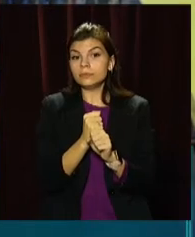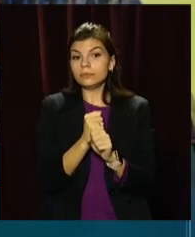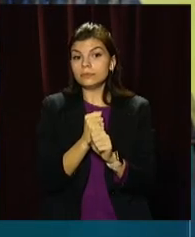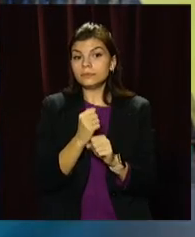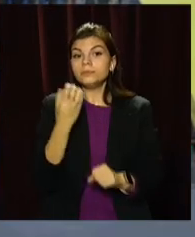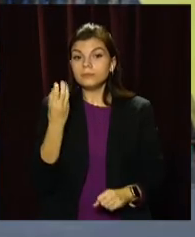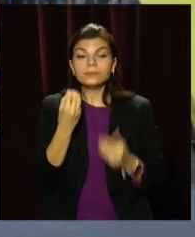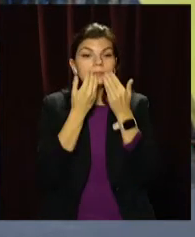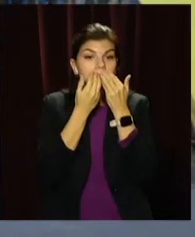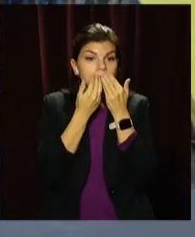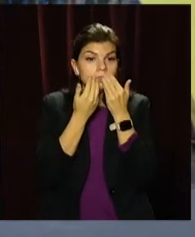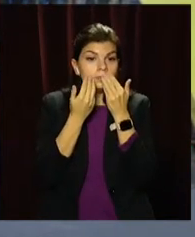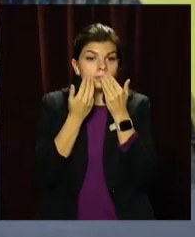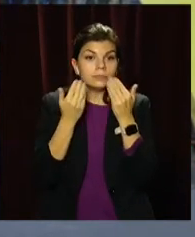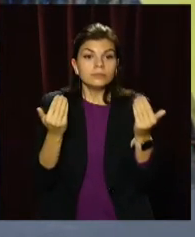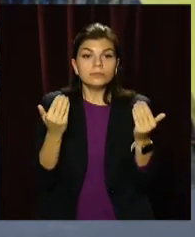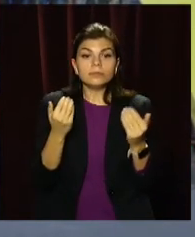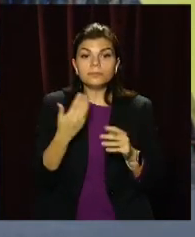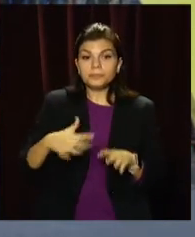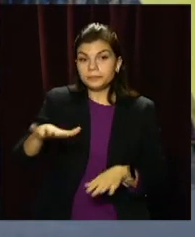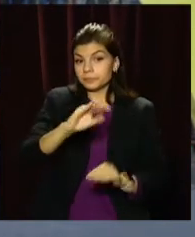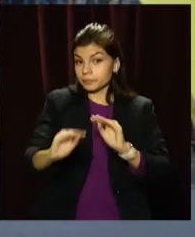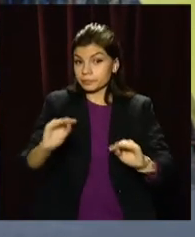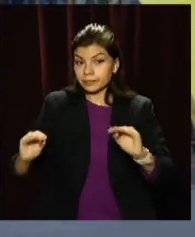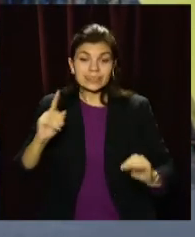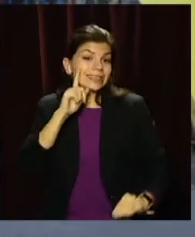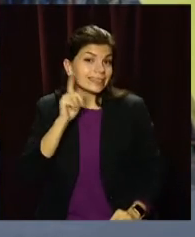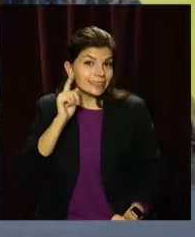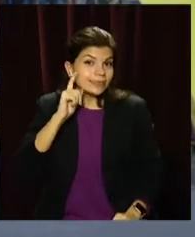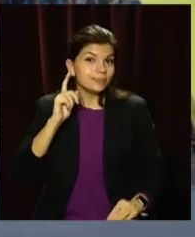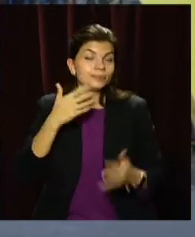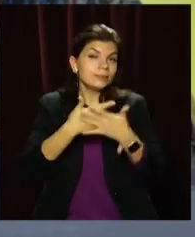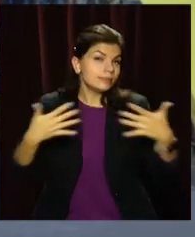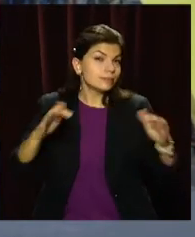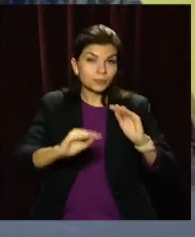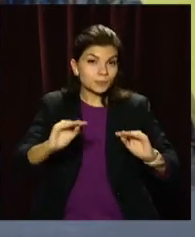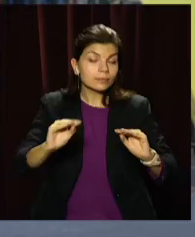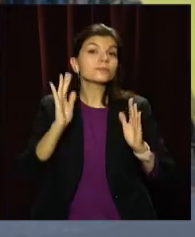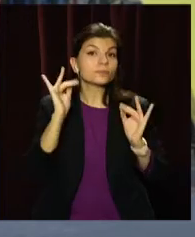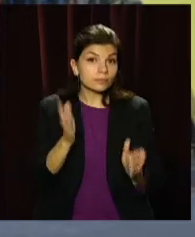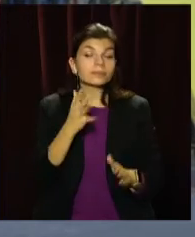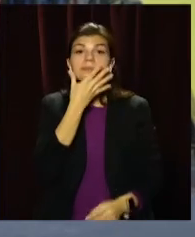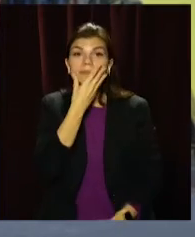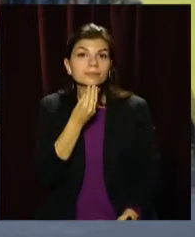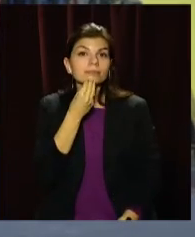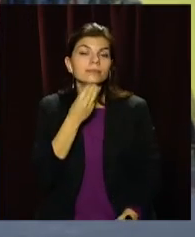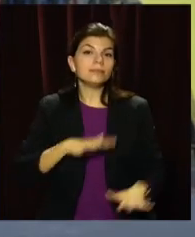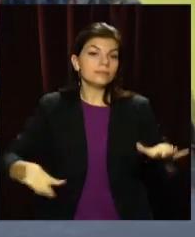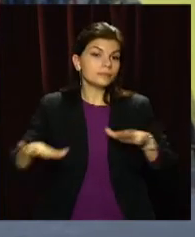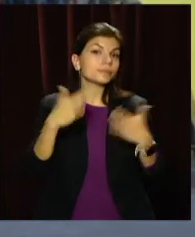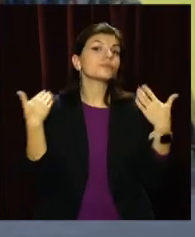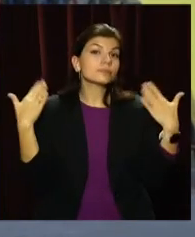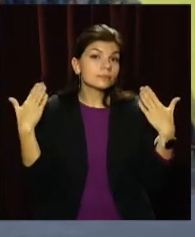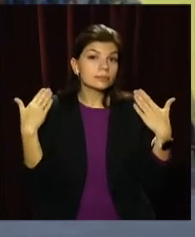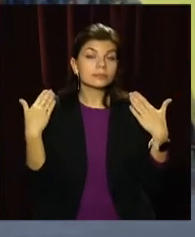ще останній благоустрій, посаджені зелені рослини. І буде гарна територія